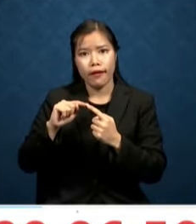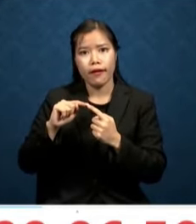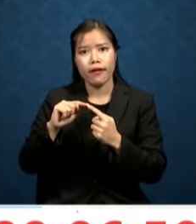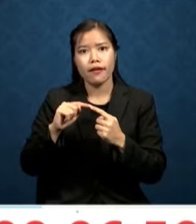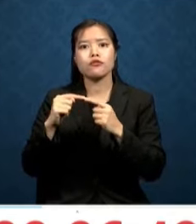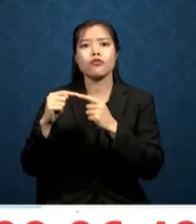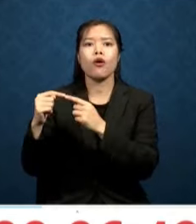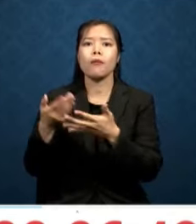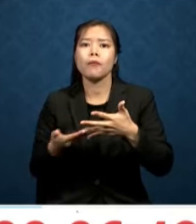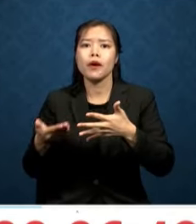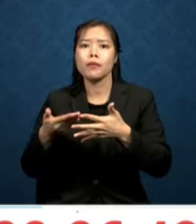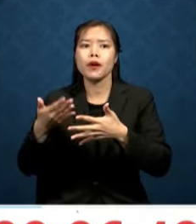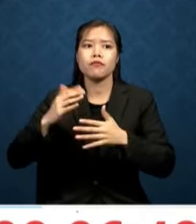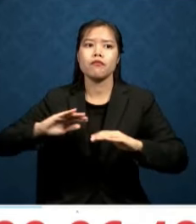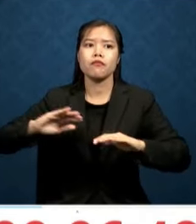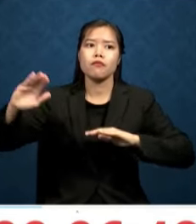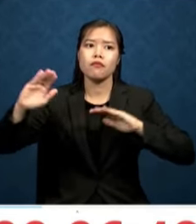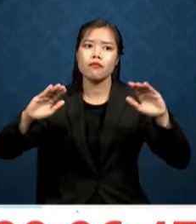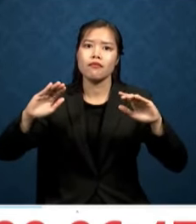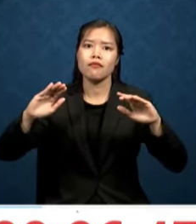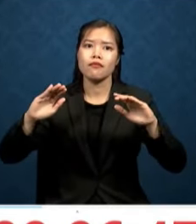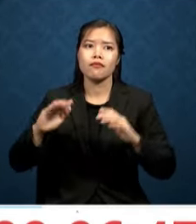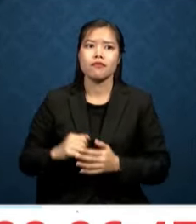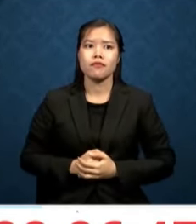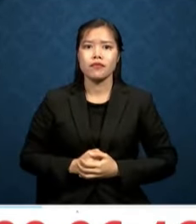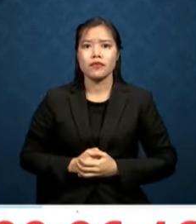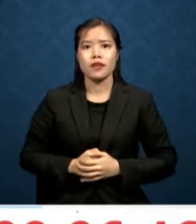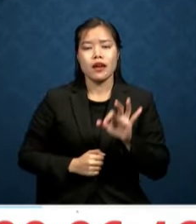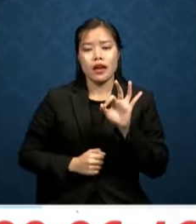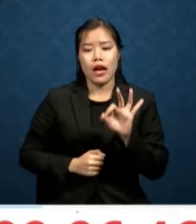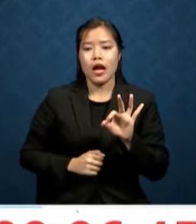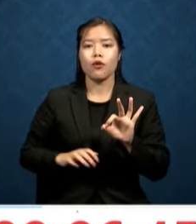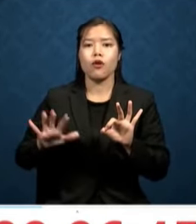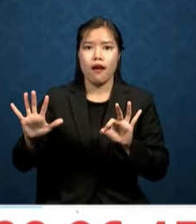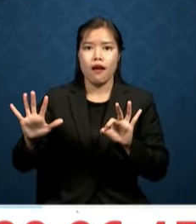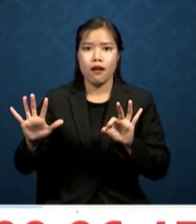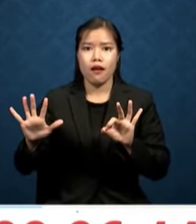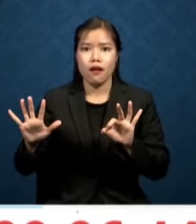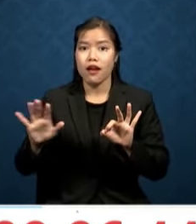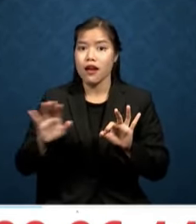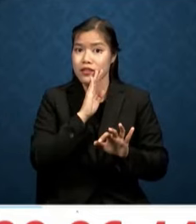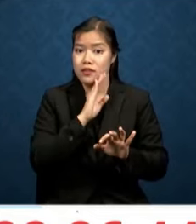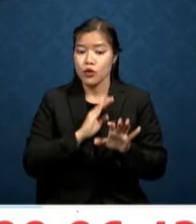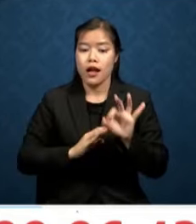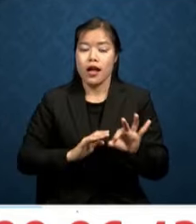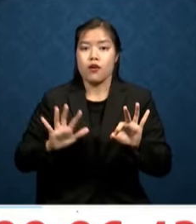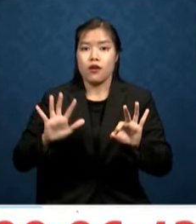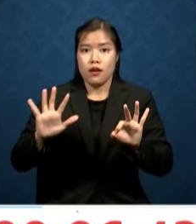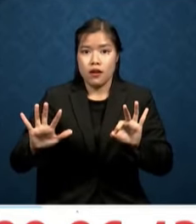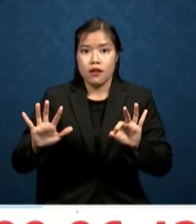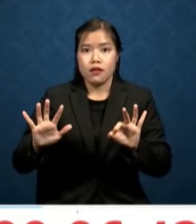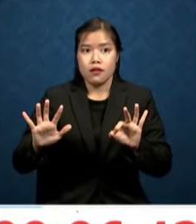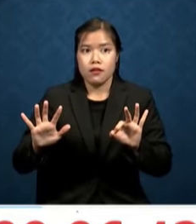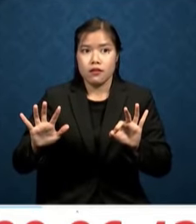ปเพราะก็จะเป็นการโหวต9ต่อ5ซึ่งเมื่อ9ต่อ5ตามระเบียบ